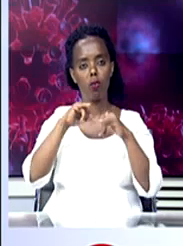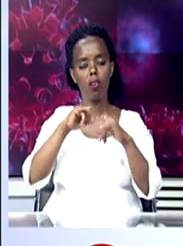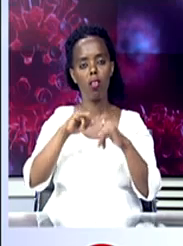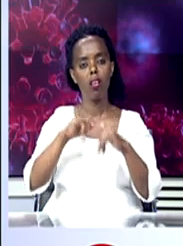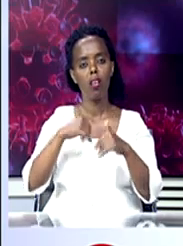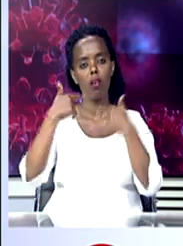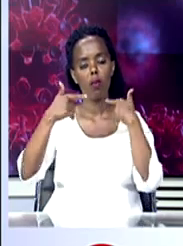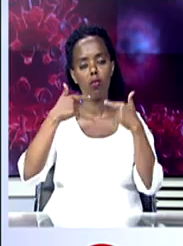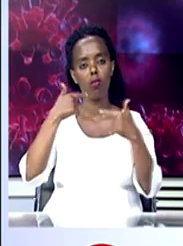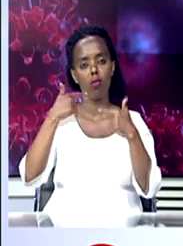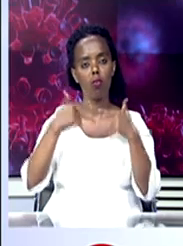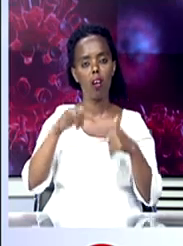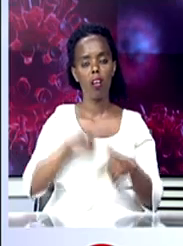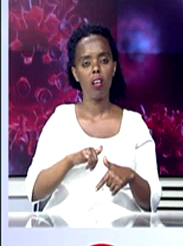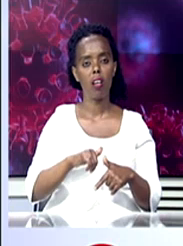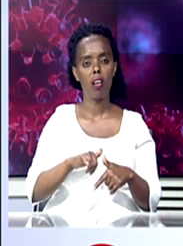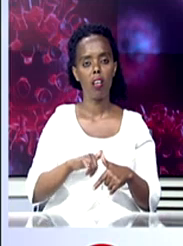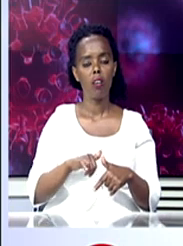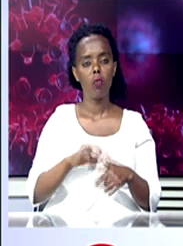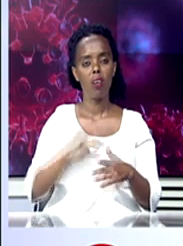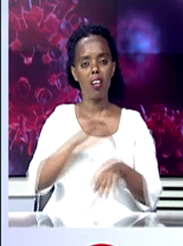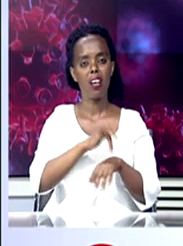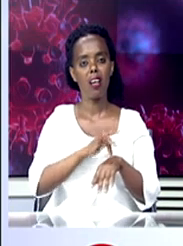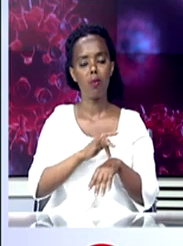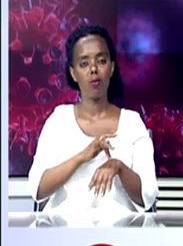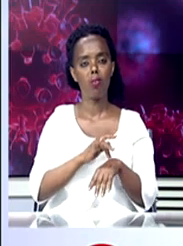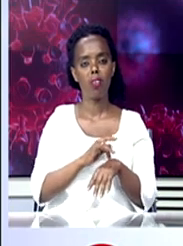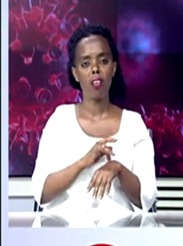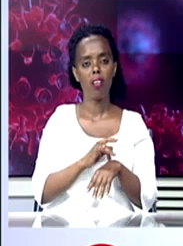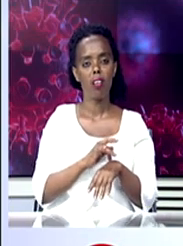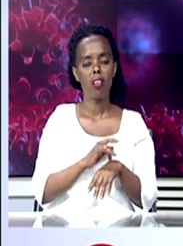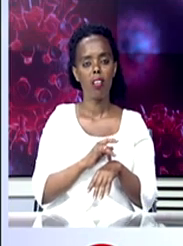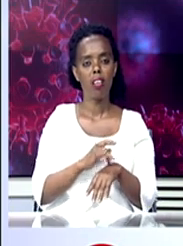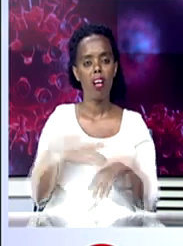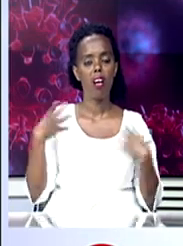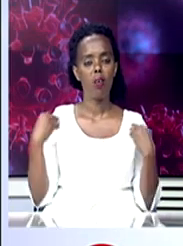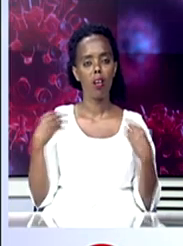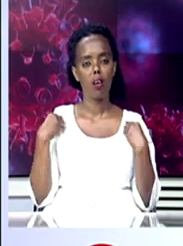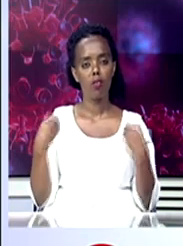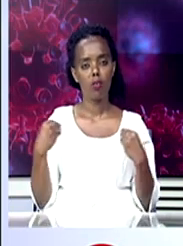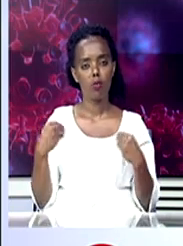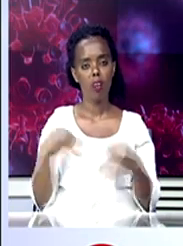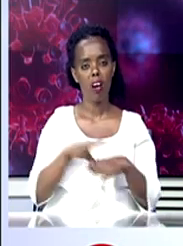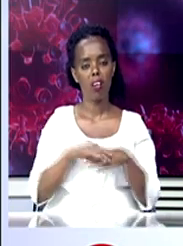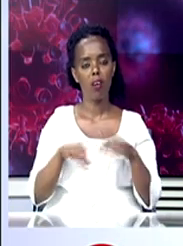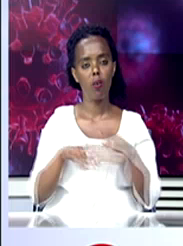kanaan gochuutu nurra jiraata. Wal qaqqabuu akkasumas taanaan nagaa wal gaafachuu harka